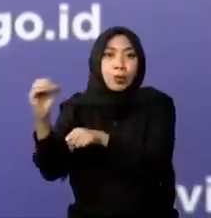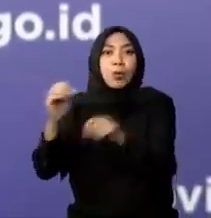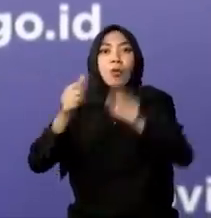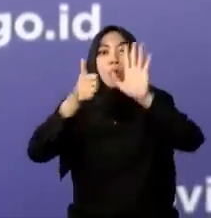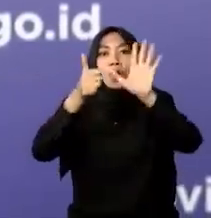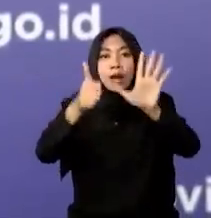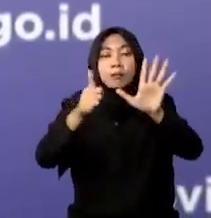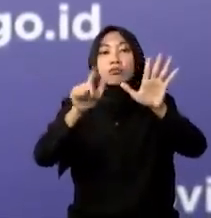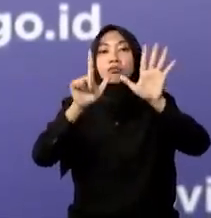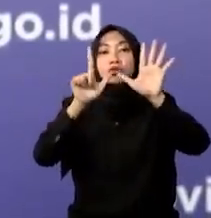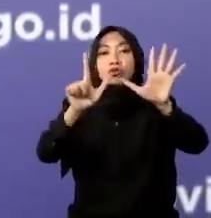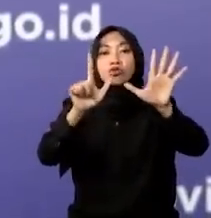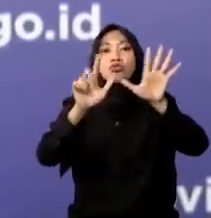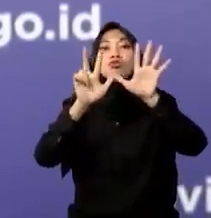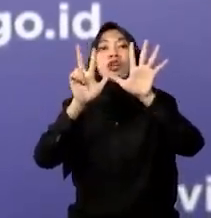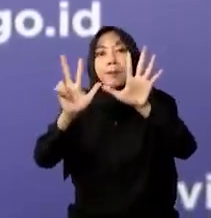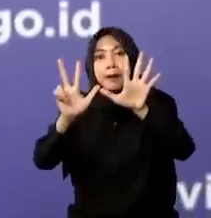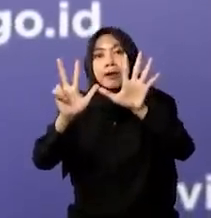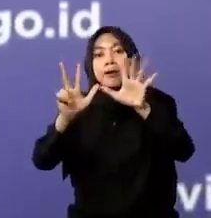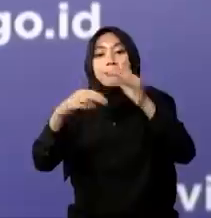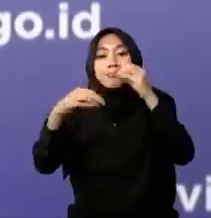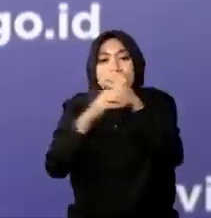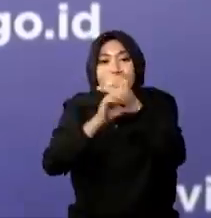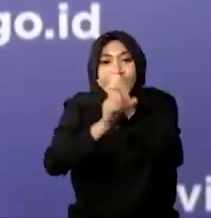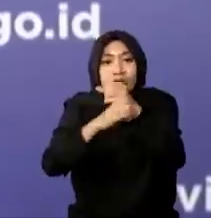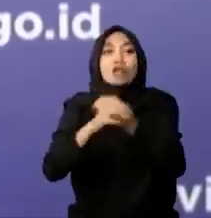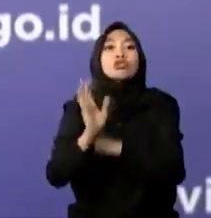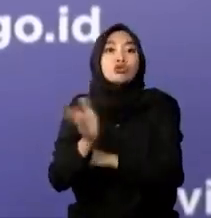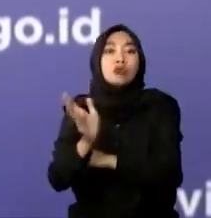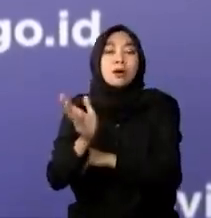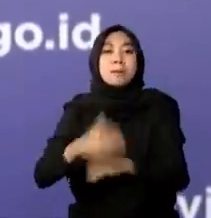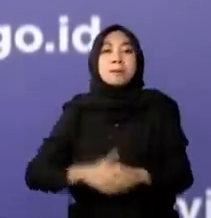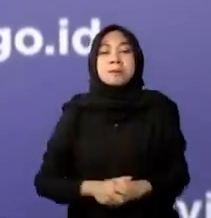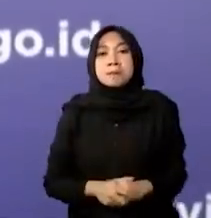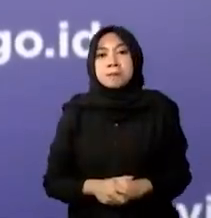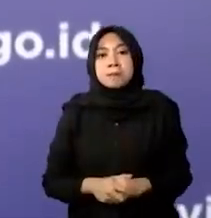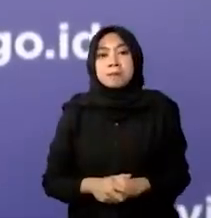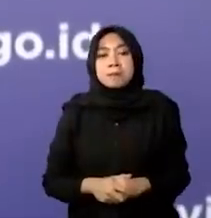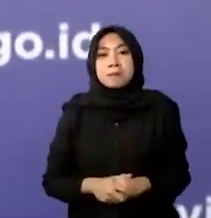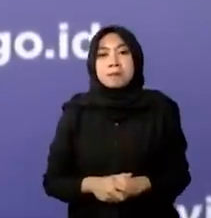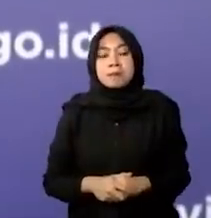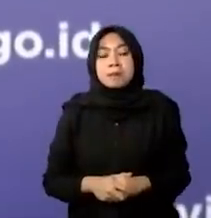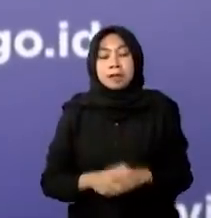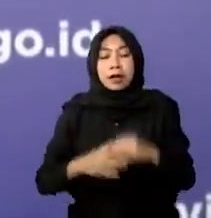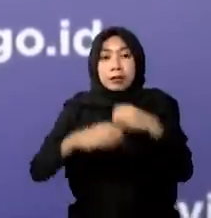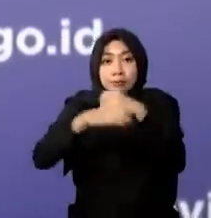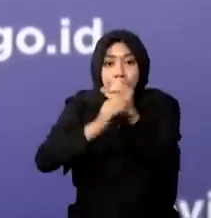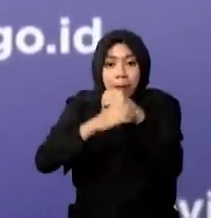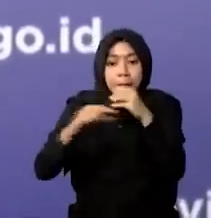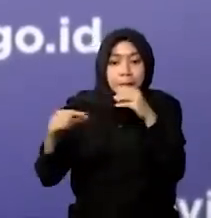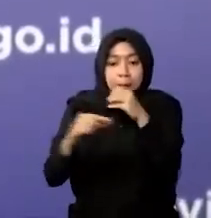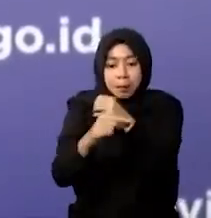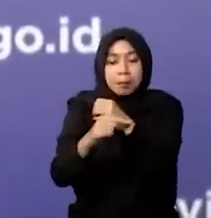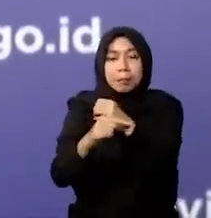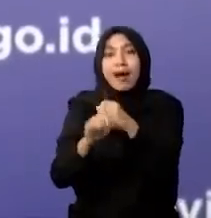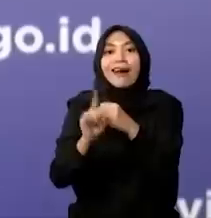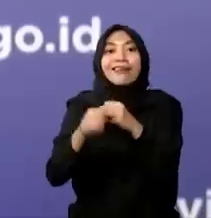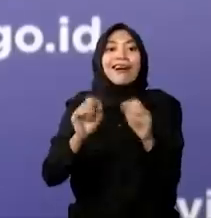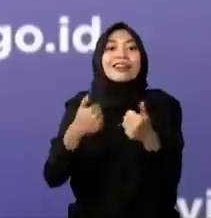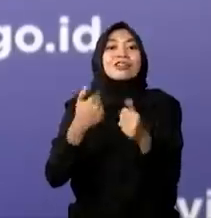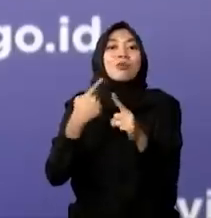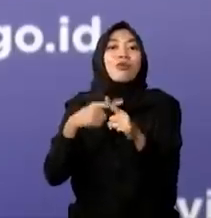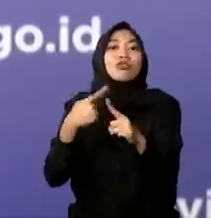1500678 spesimen dari jumlah itu kita akan mendapatkan hasil positif terkonfirmasi